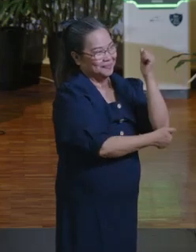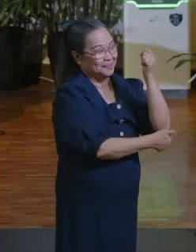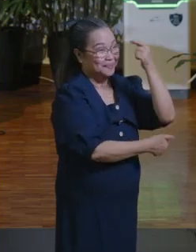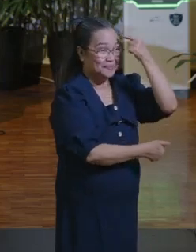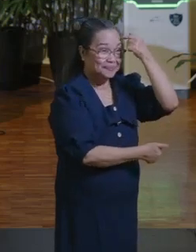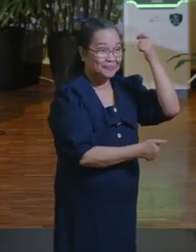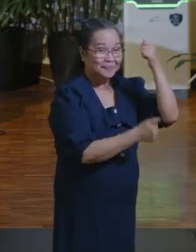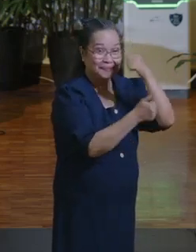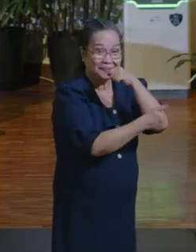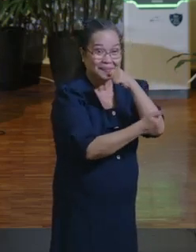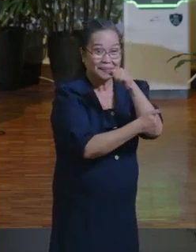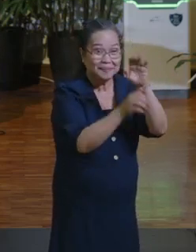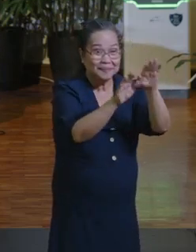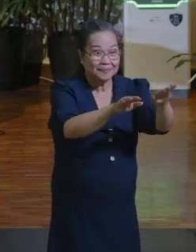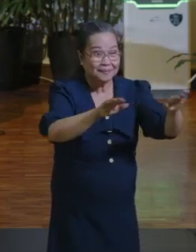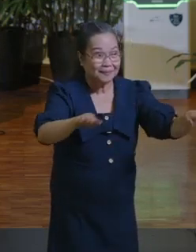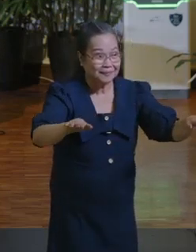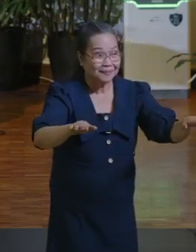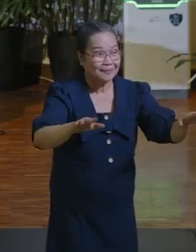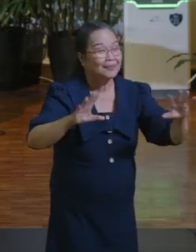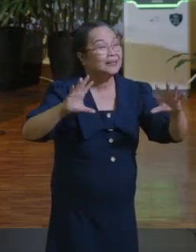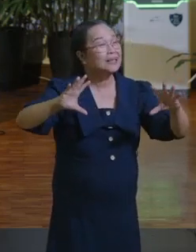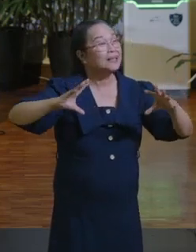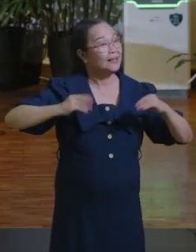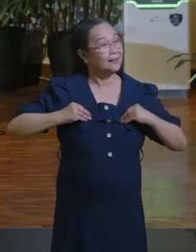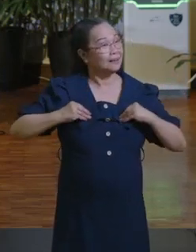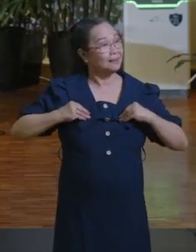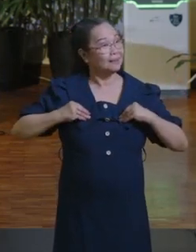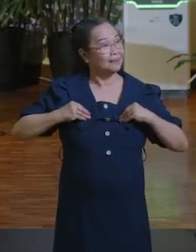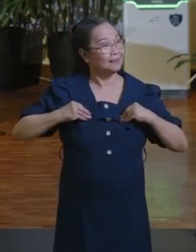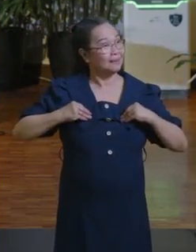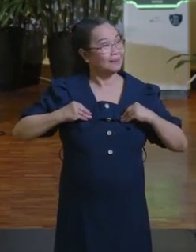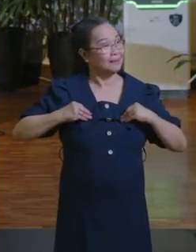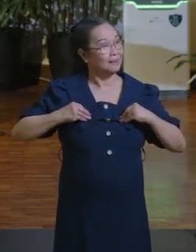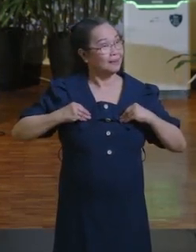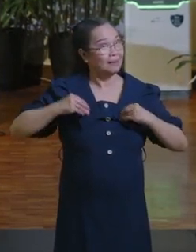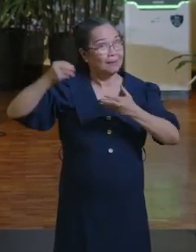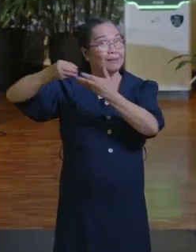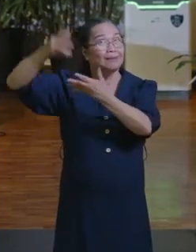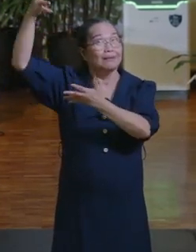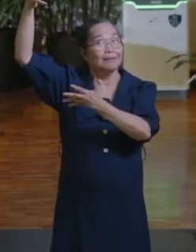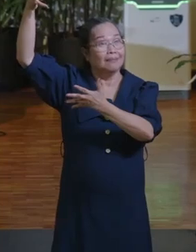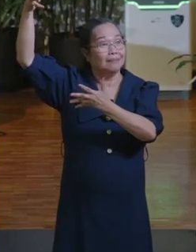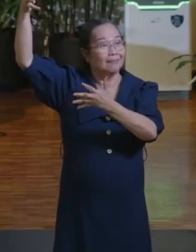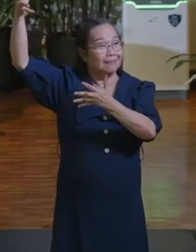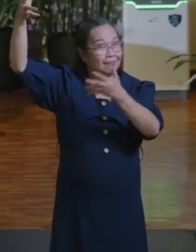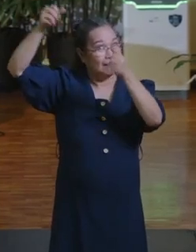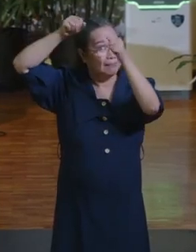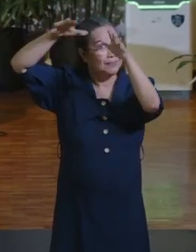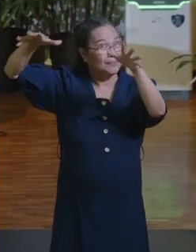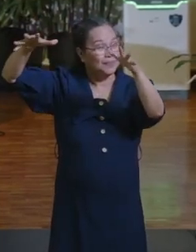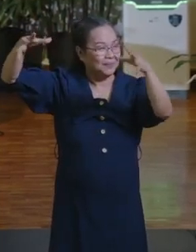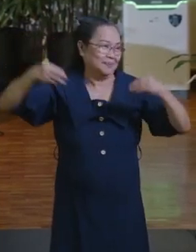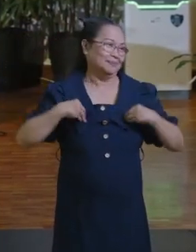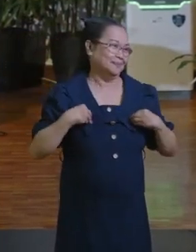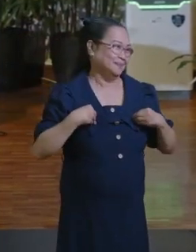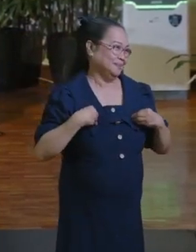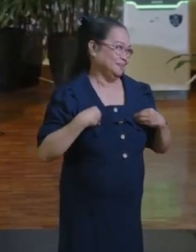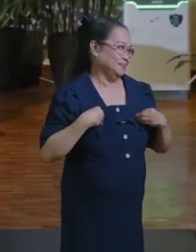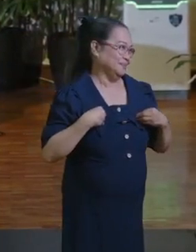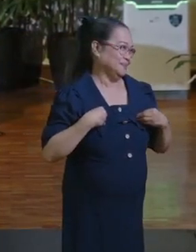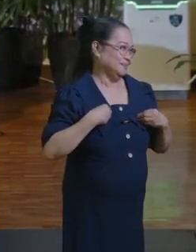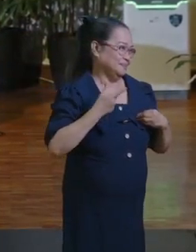sons of Abraham po, ang tagapagmana ng lahat ng pangakong pagpapala ng Diyos. Buhay na